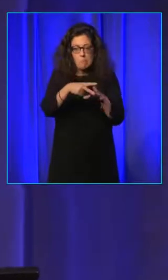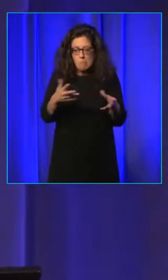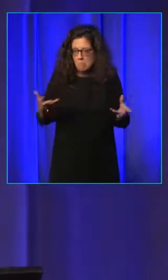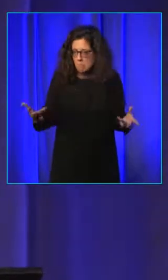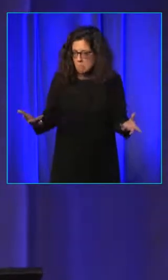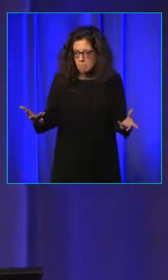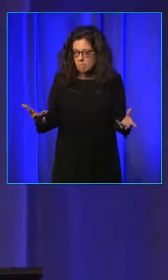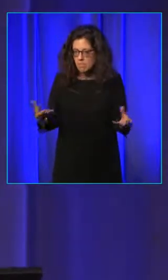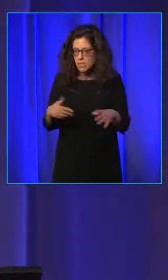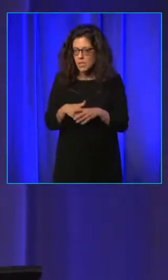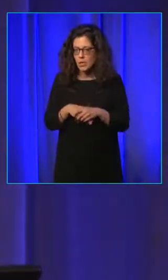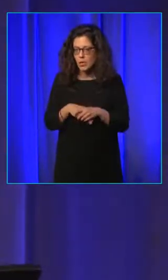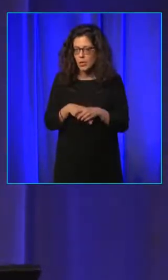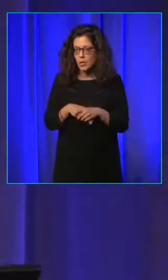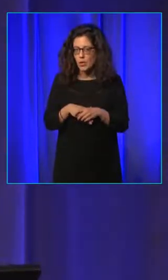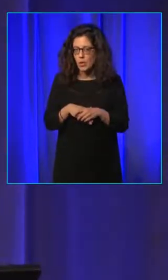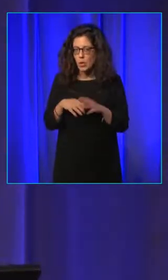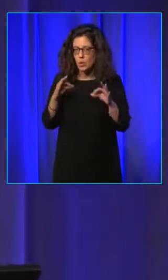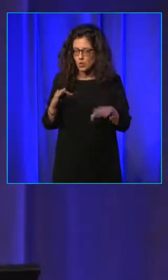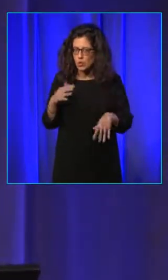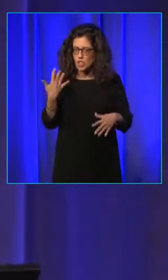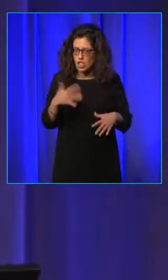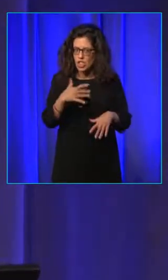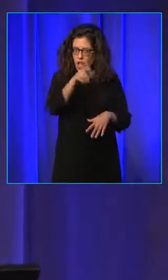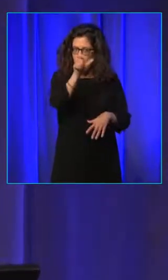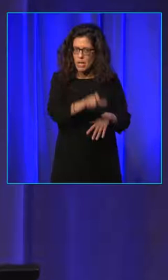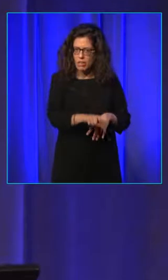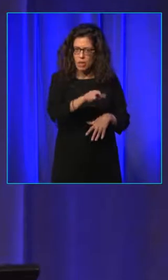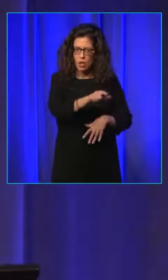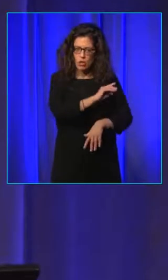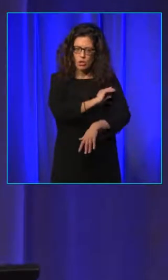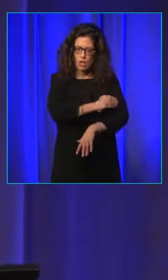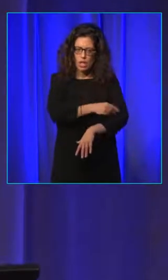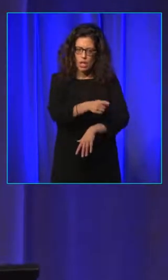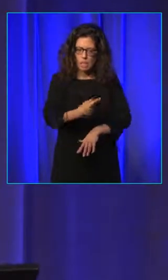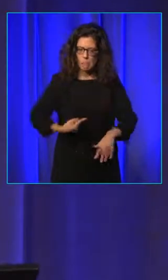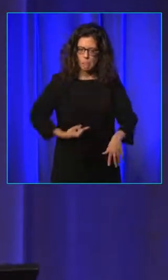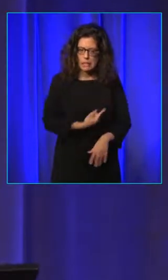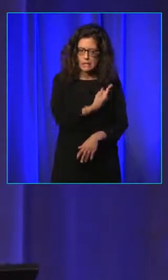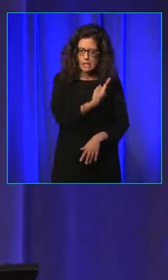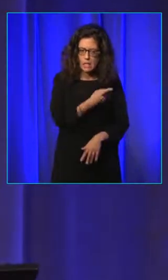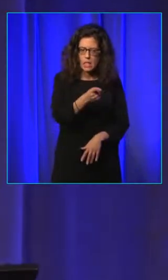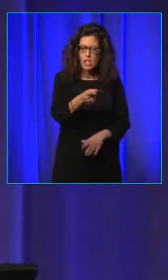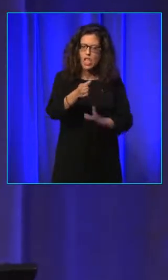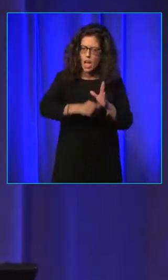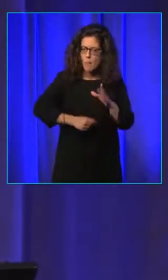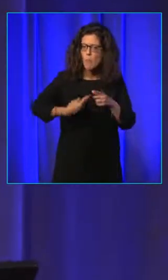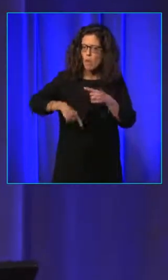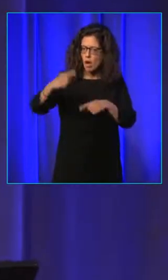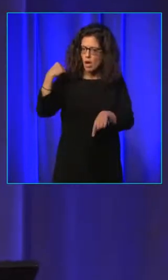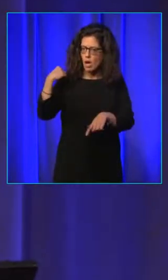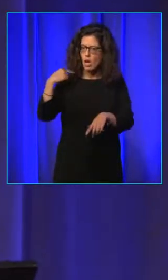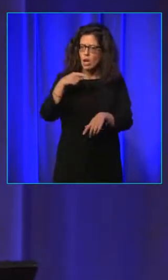que je peux vous dire, c'est que j'ai eu un athlète blessé il y a un mois